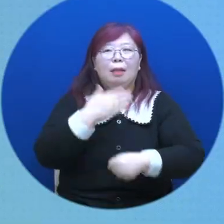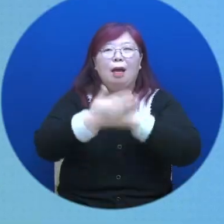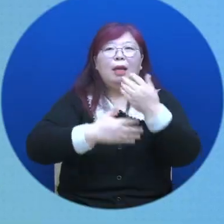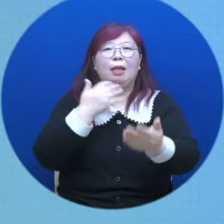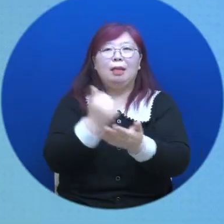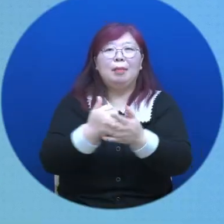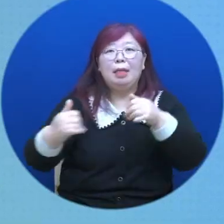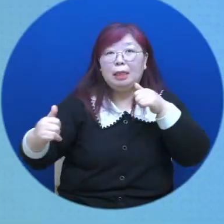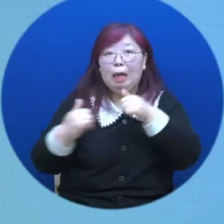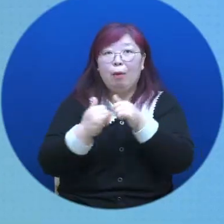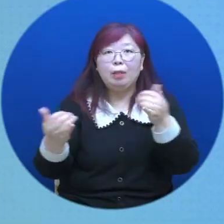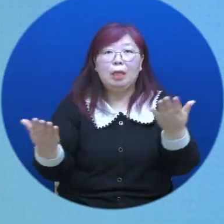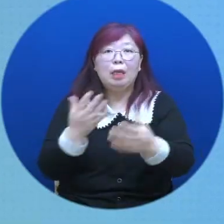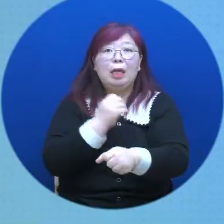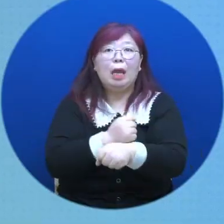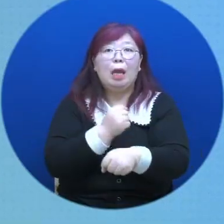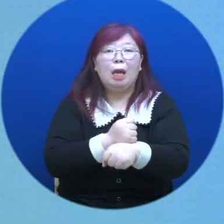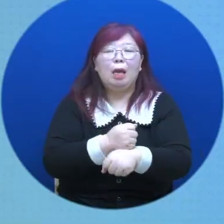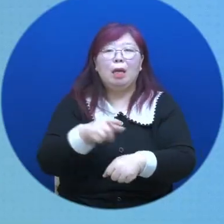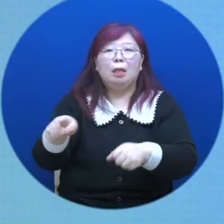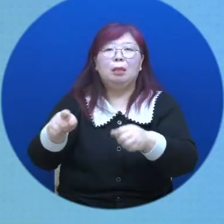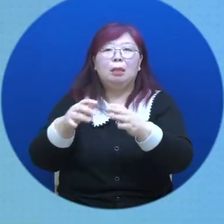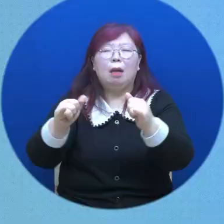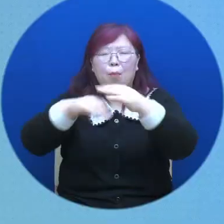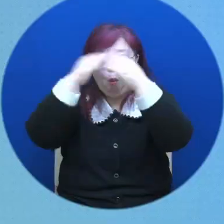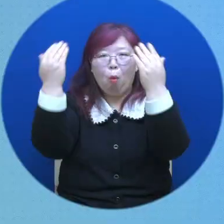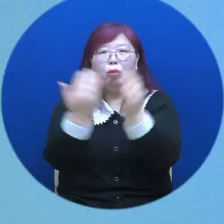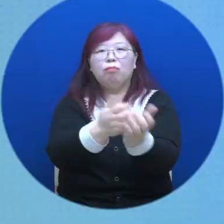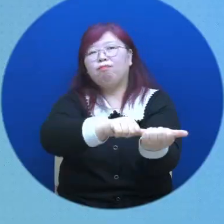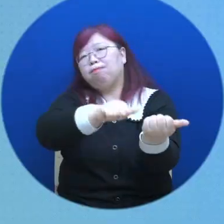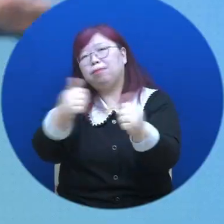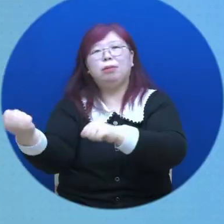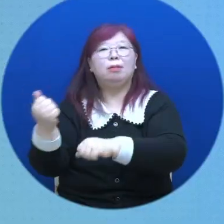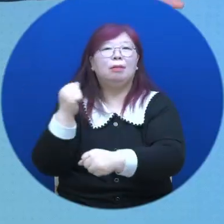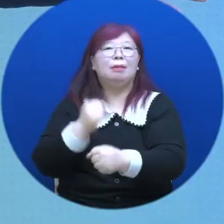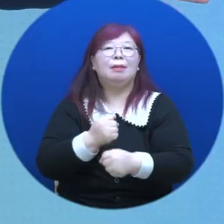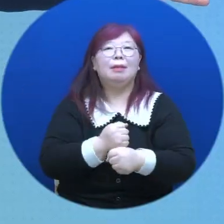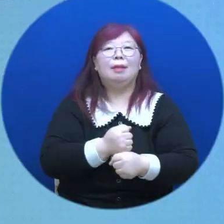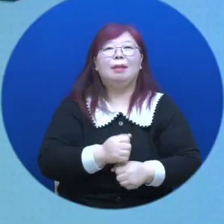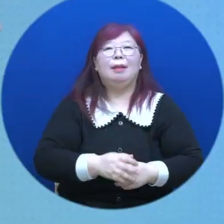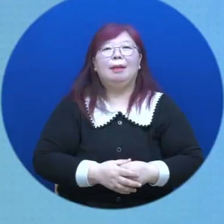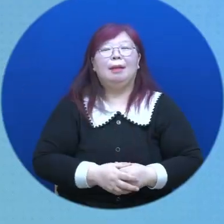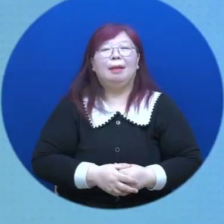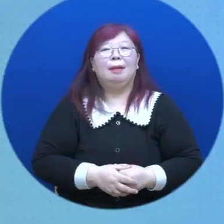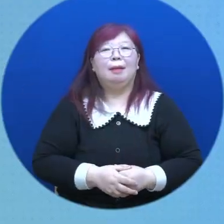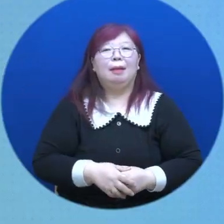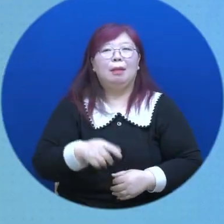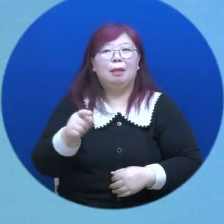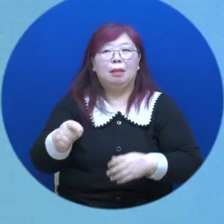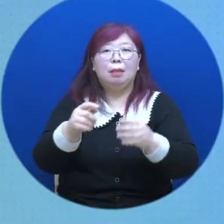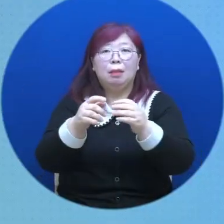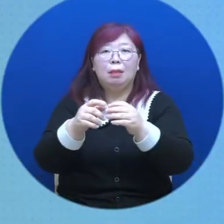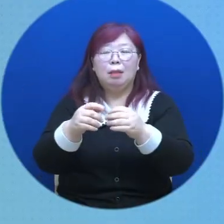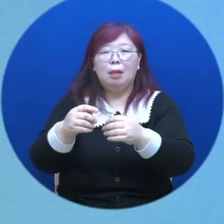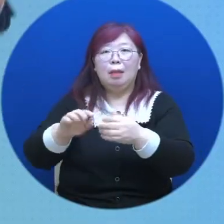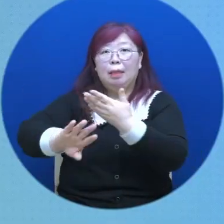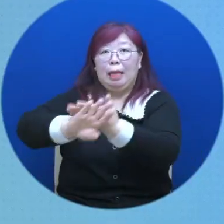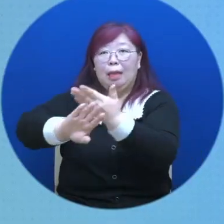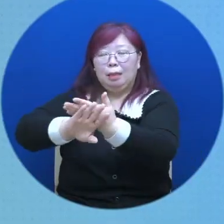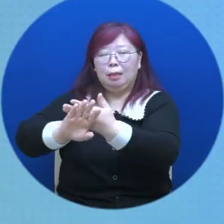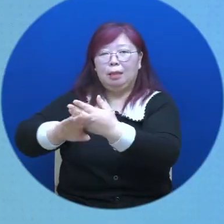싸워서 일하시는데 그들을 모두 송장되게 만들죠. 그뿐인가요? 그들에게 가지고 있던 모든